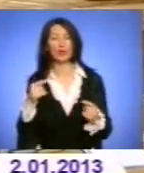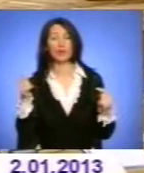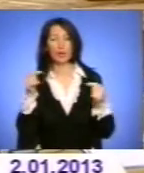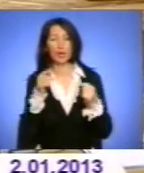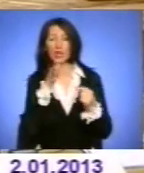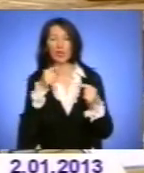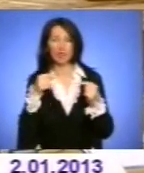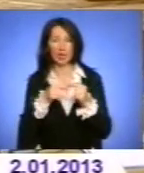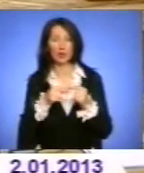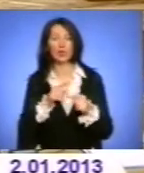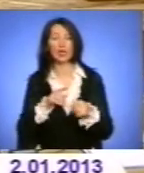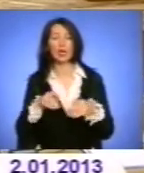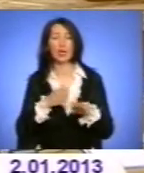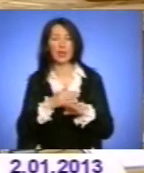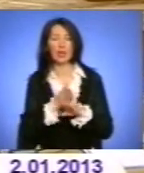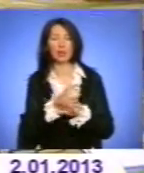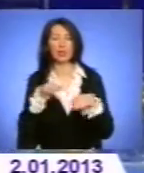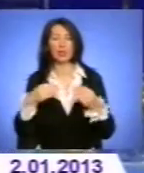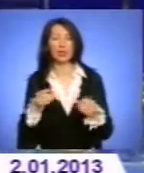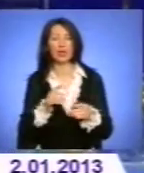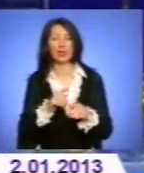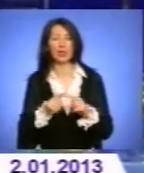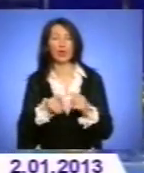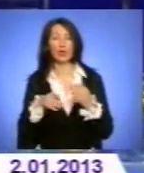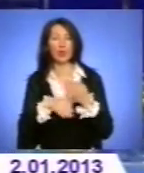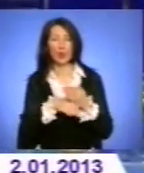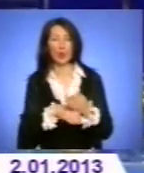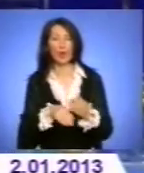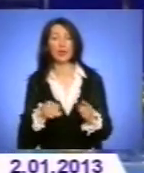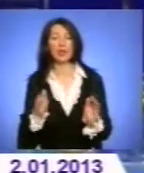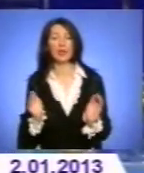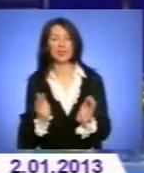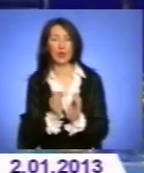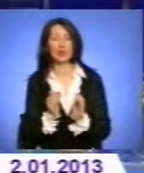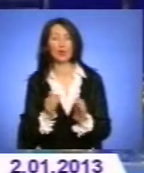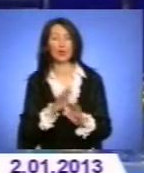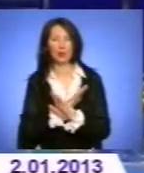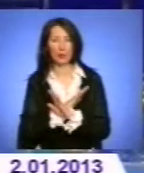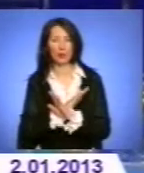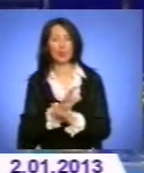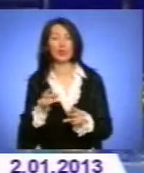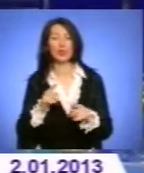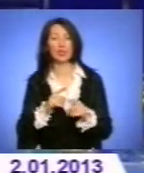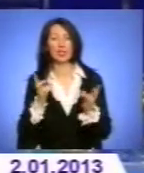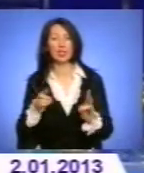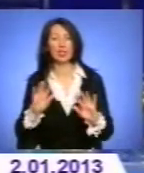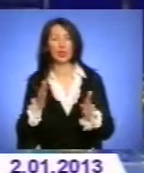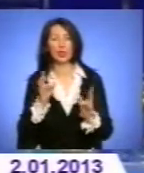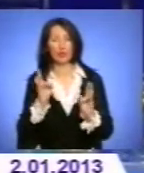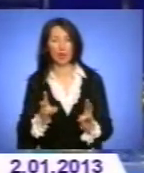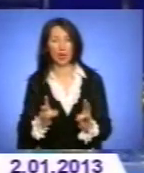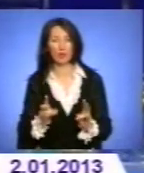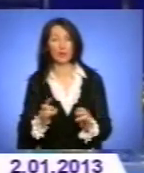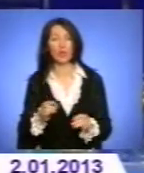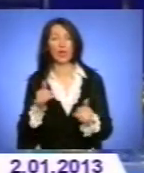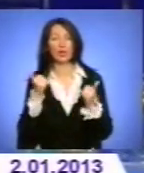екстреної медичної допомоги, зменшенню рівня смертності від нещасних випадків, травм та гострих захворювань. Сьогодні в Тернопільській обласній